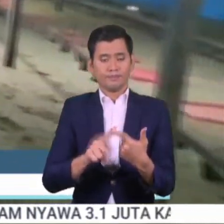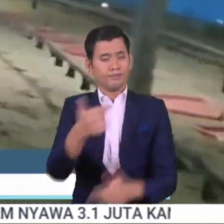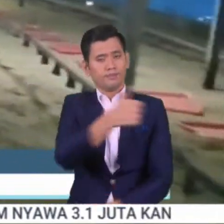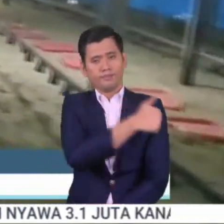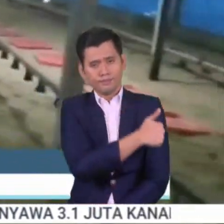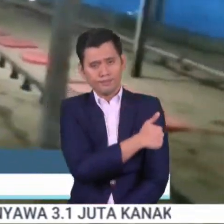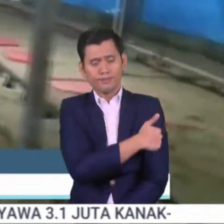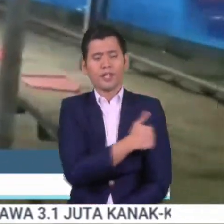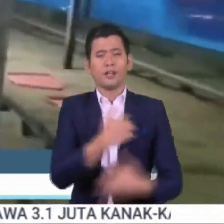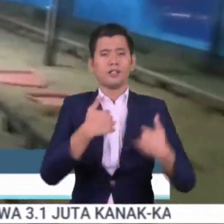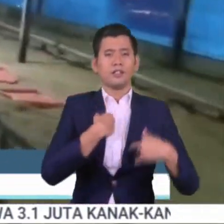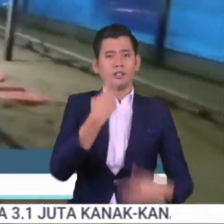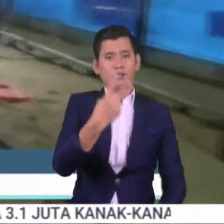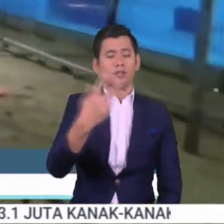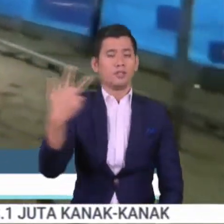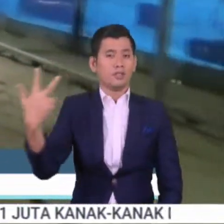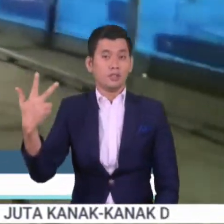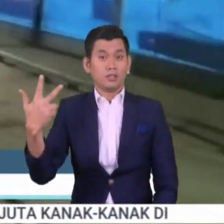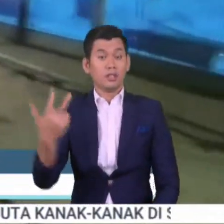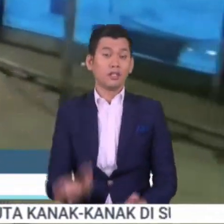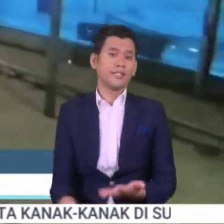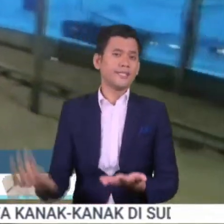vaksin. Lepas tu ada lagi 2-3